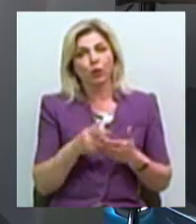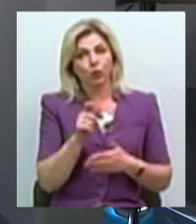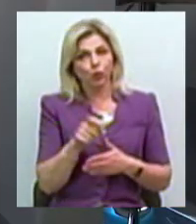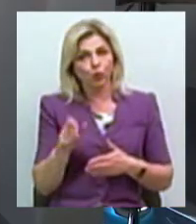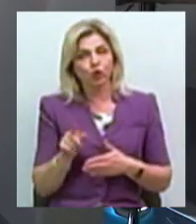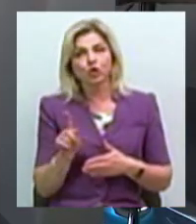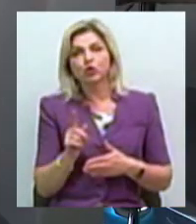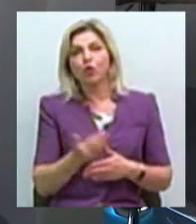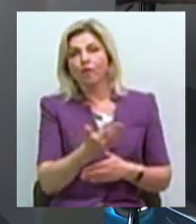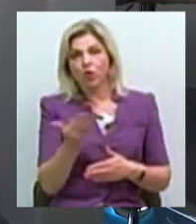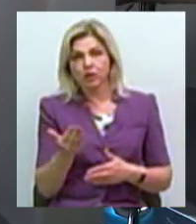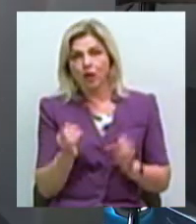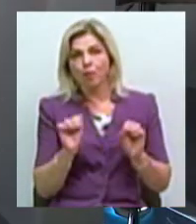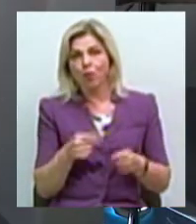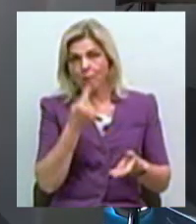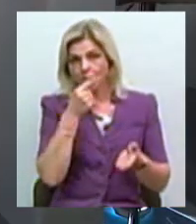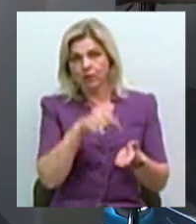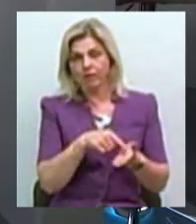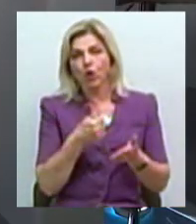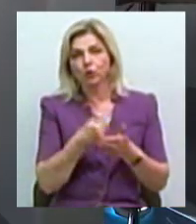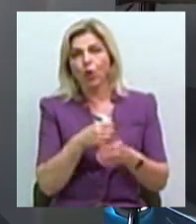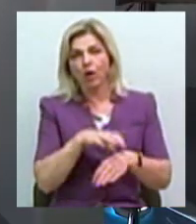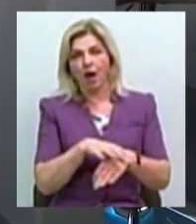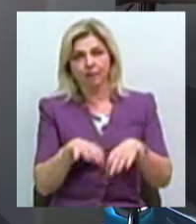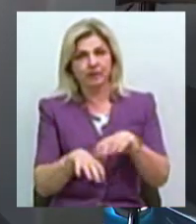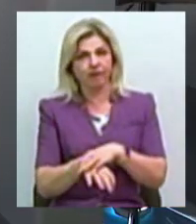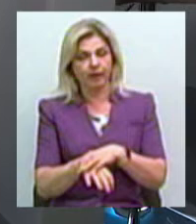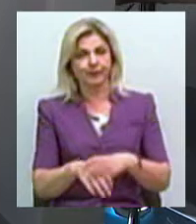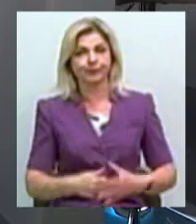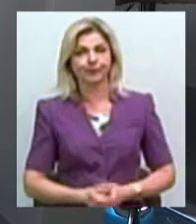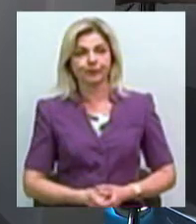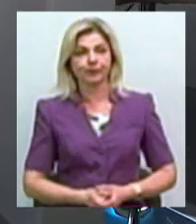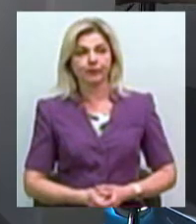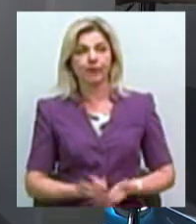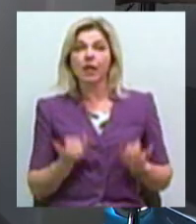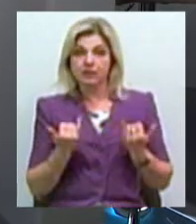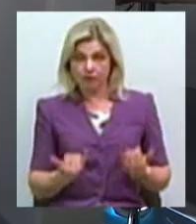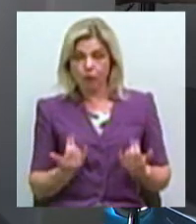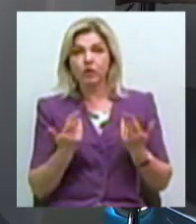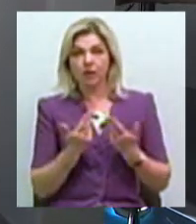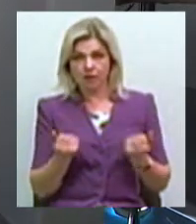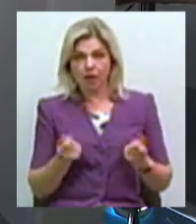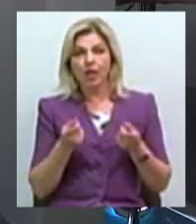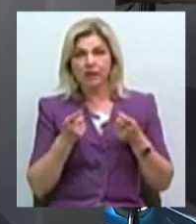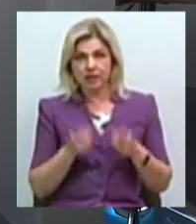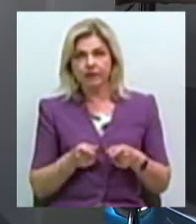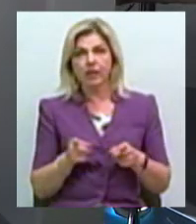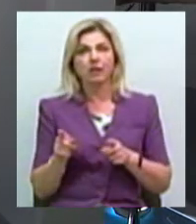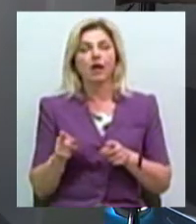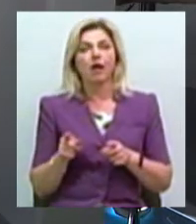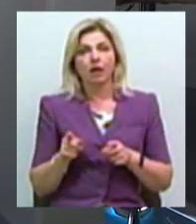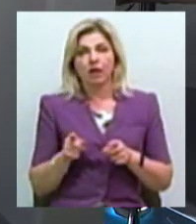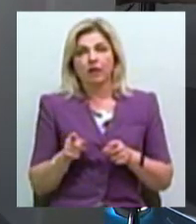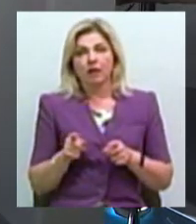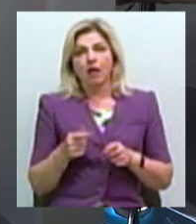вони можуть потрапити до рабства? Сегодня, да, действительно, тенденция как бы увеличилась. Ну, я